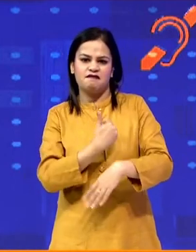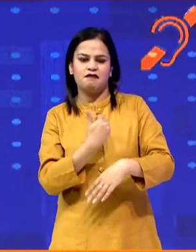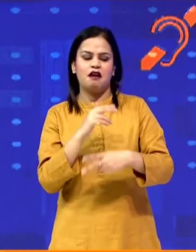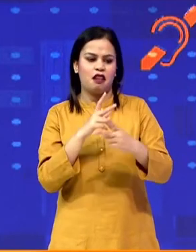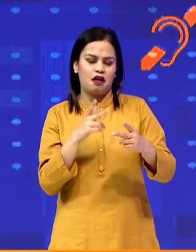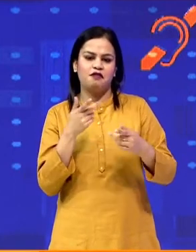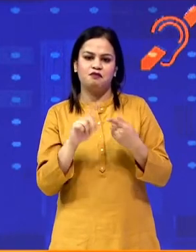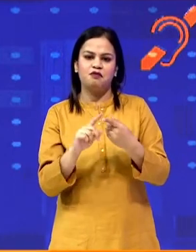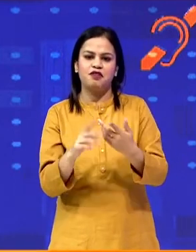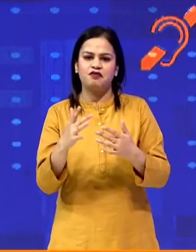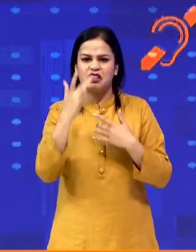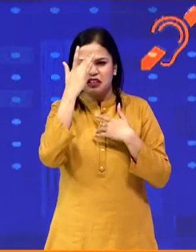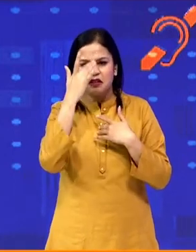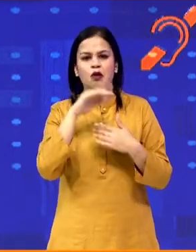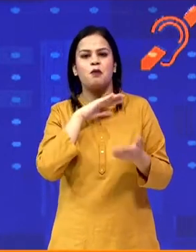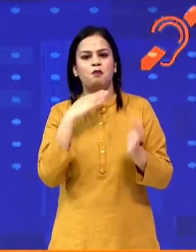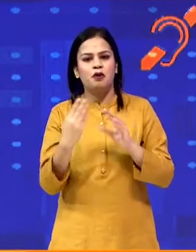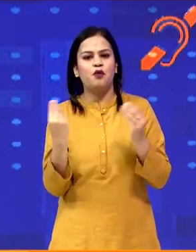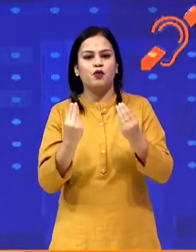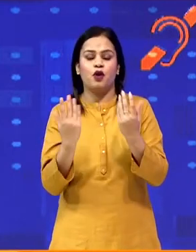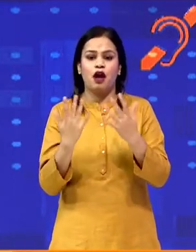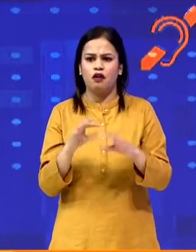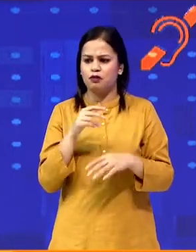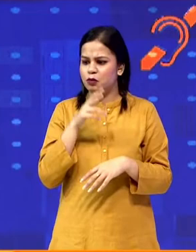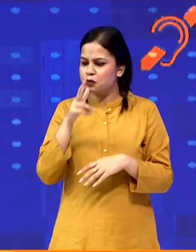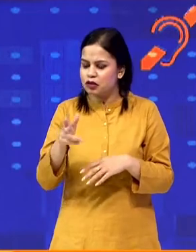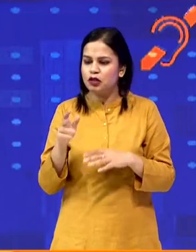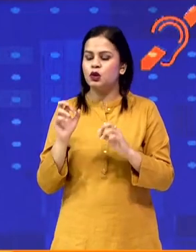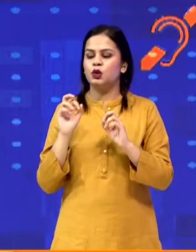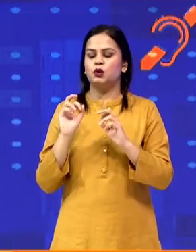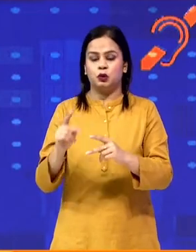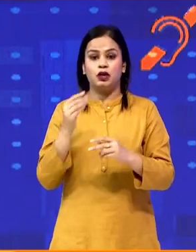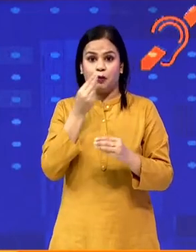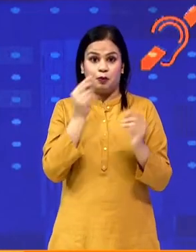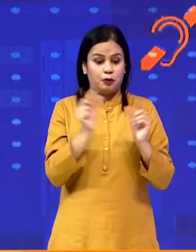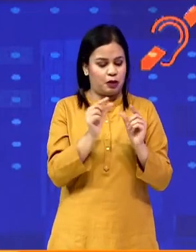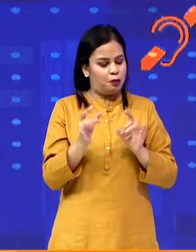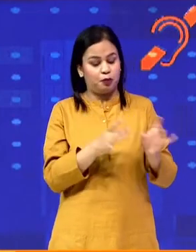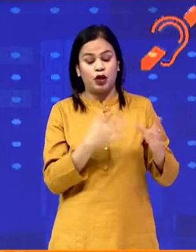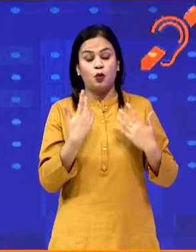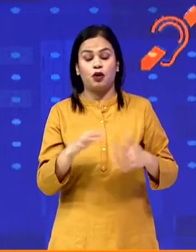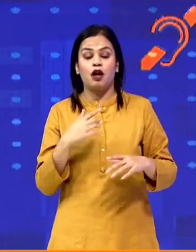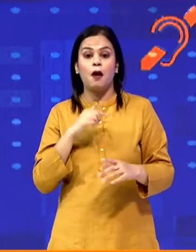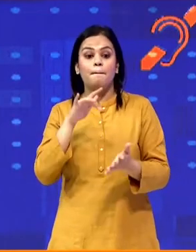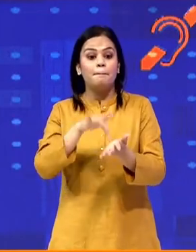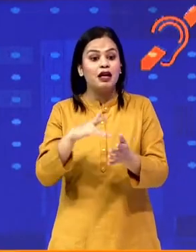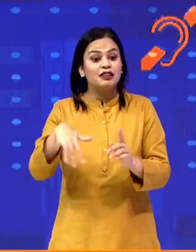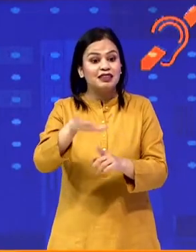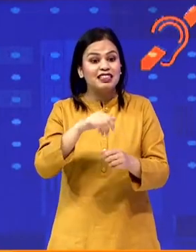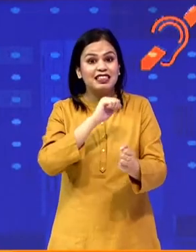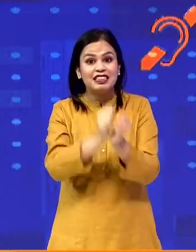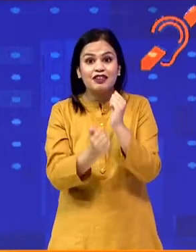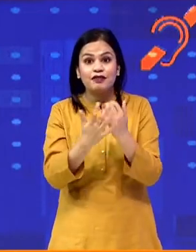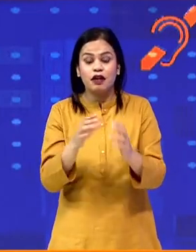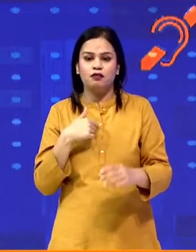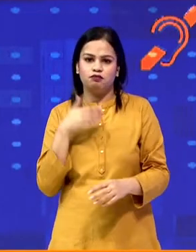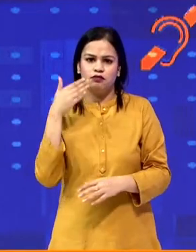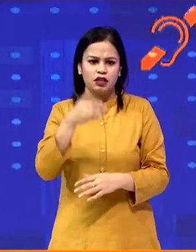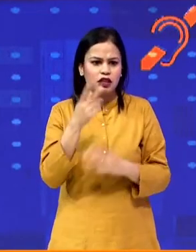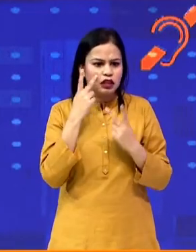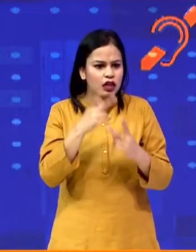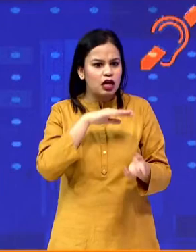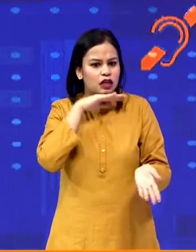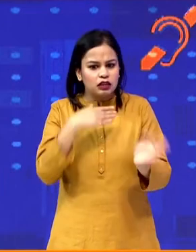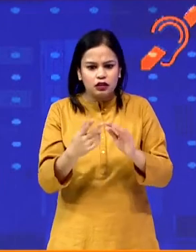जो कपड़े तैयार नाश्ता मैंने किया था सीधे पहुंच गया साइड पर पहुंच मैंने लाइसेंस अच्छी मैंने टुकड़े देखिए